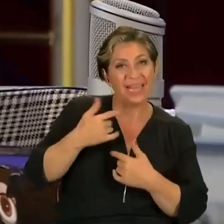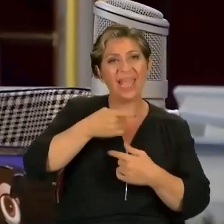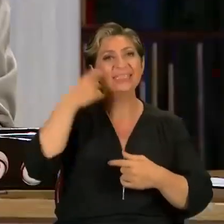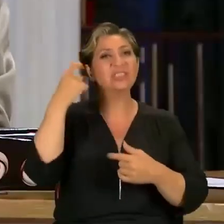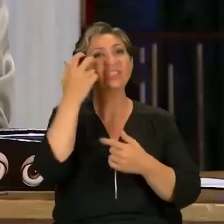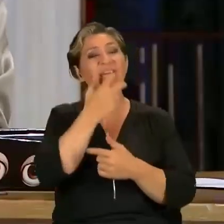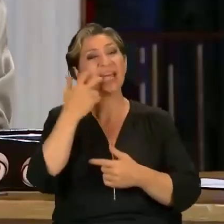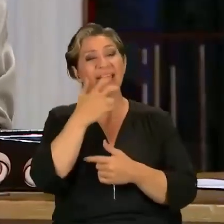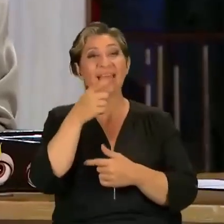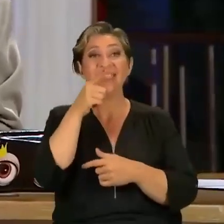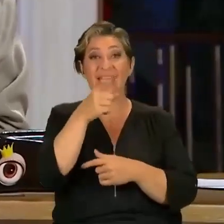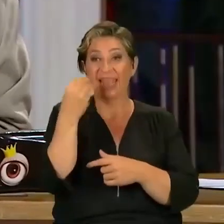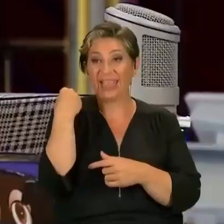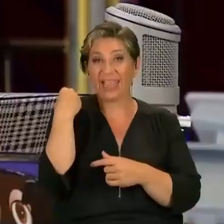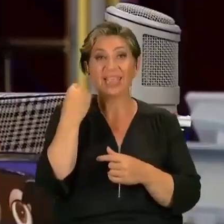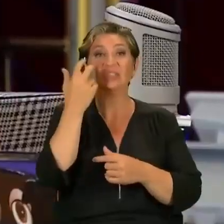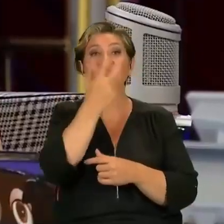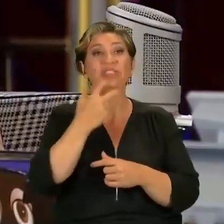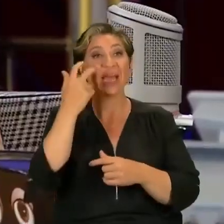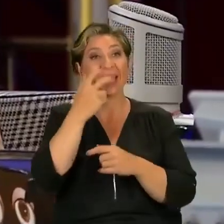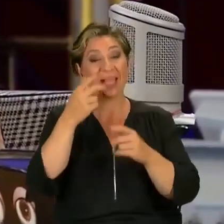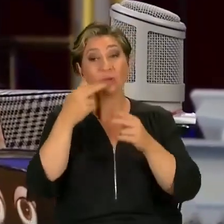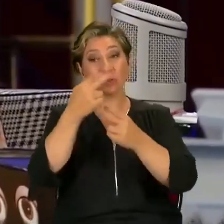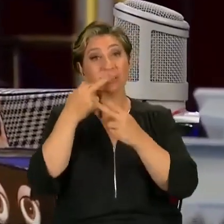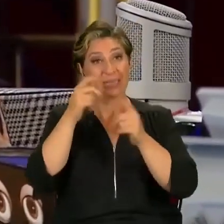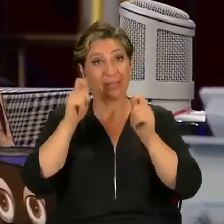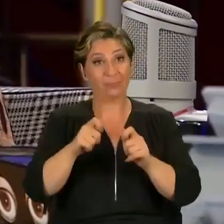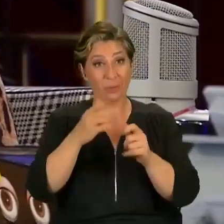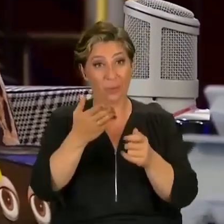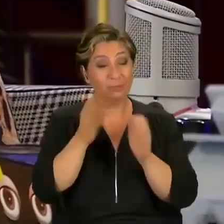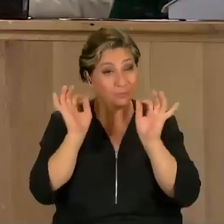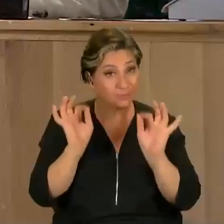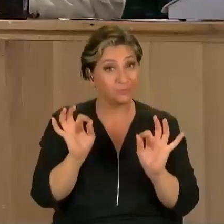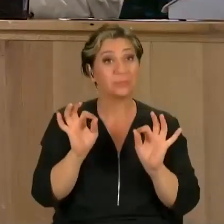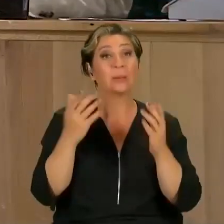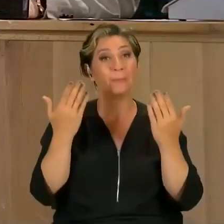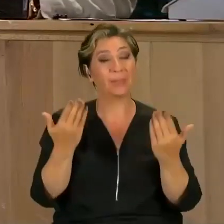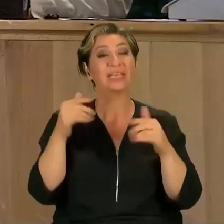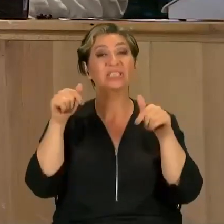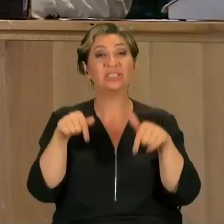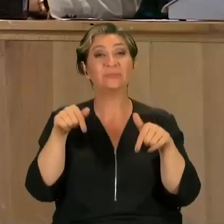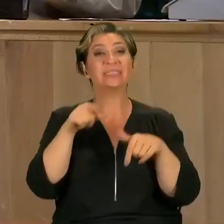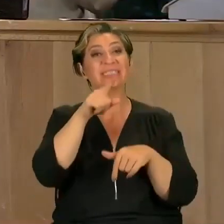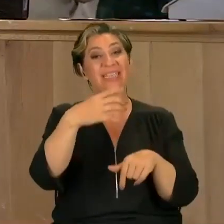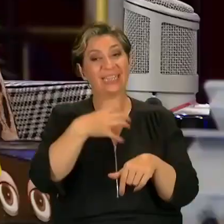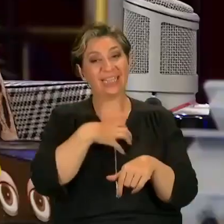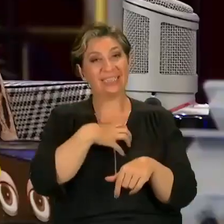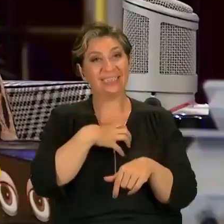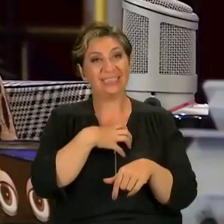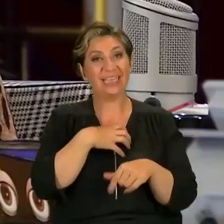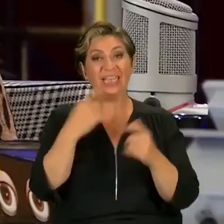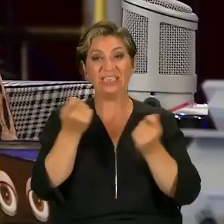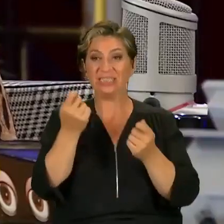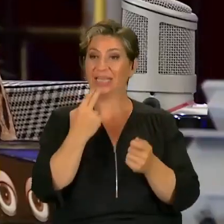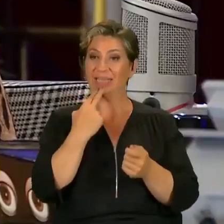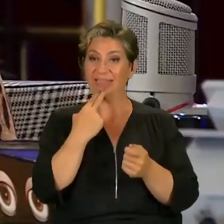eski şarkılar, eski şarkılar sizin yeni yorumlarınızla sunuluyor. Evet, değil mi? Evet. Peki. Şimdi siz kendinizi